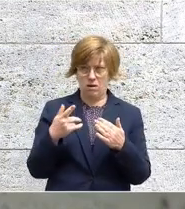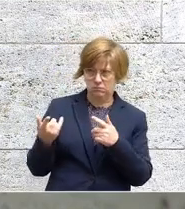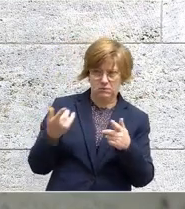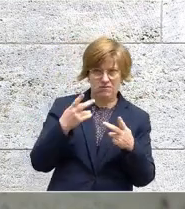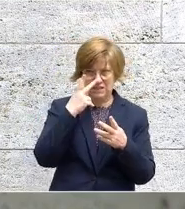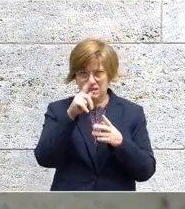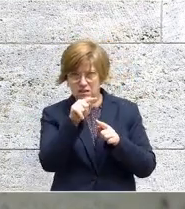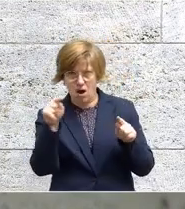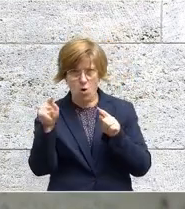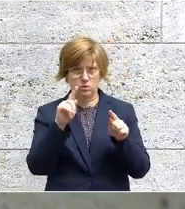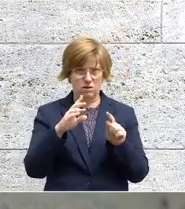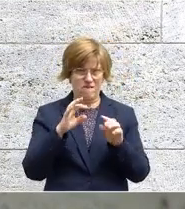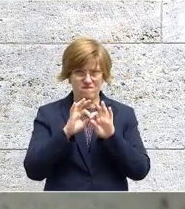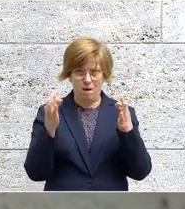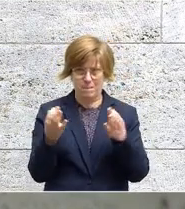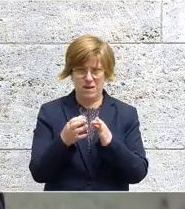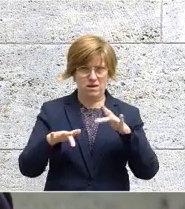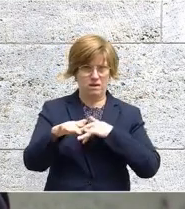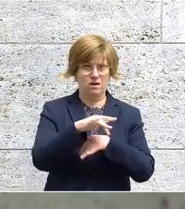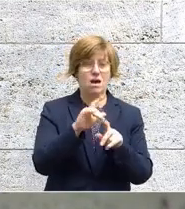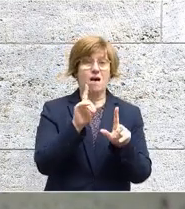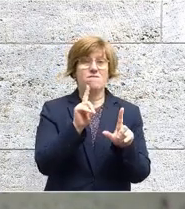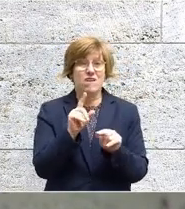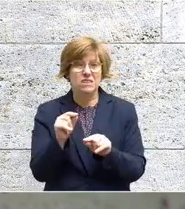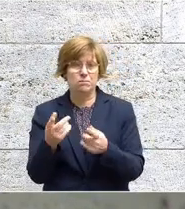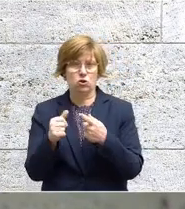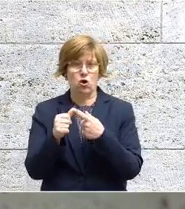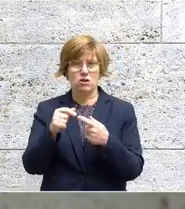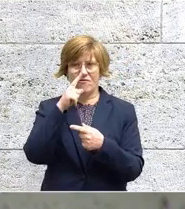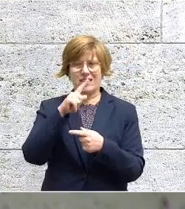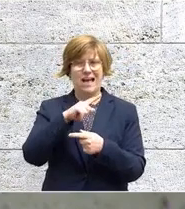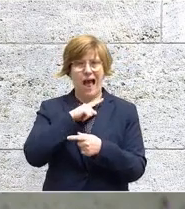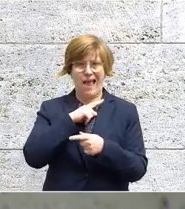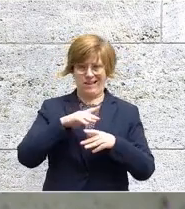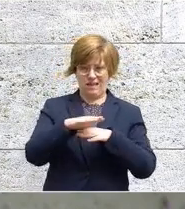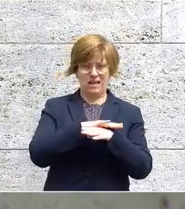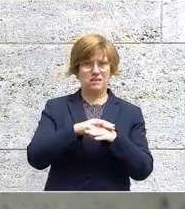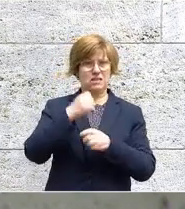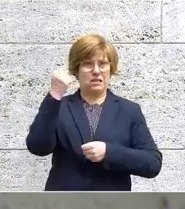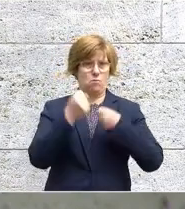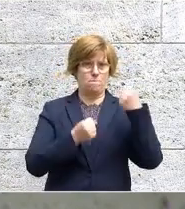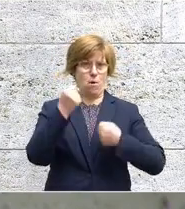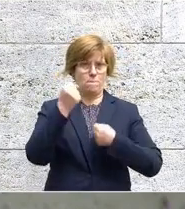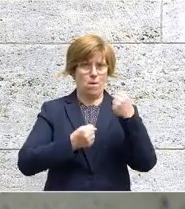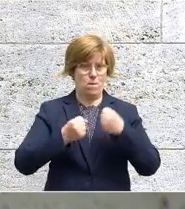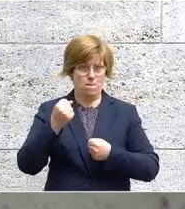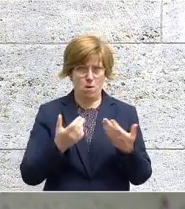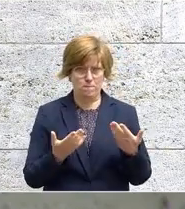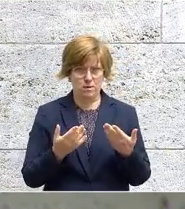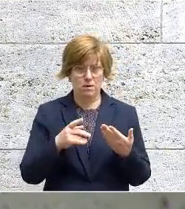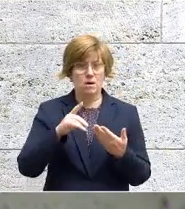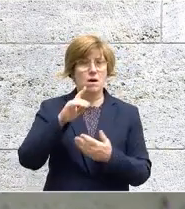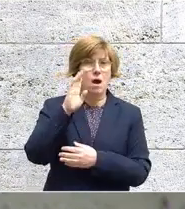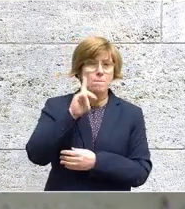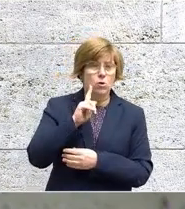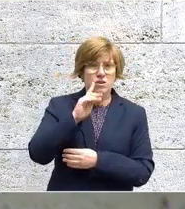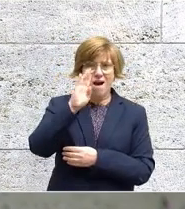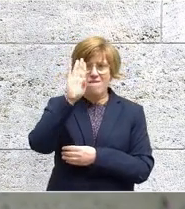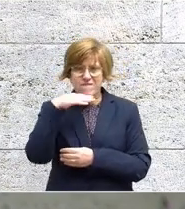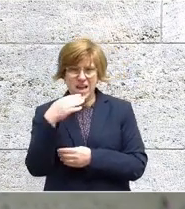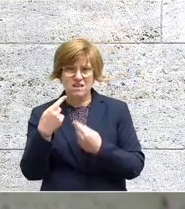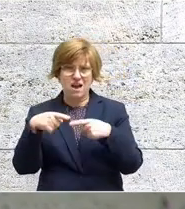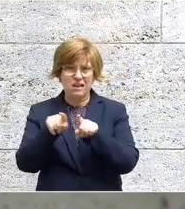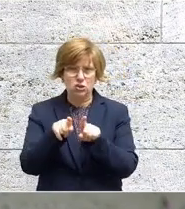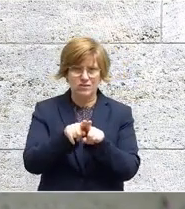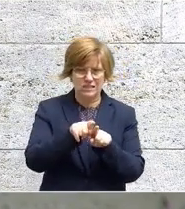Liebsten haben zu müssen. Was es bedeutet, wenn die eigene Existenz zerbombt wird und wenn Mütter, Väter, Geschwister oder